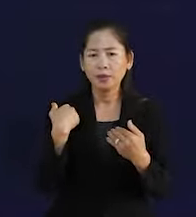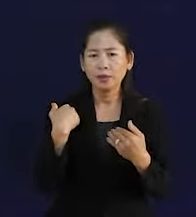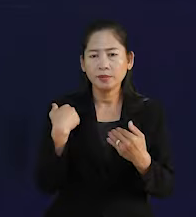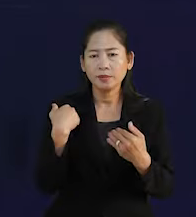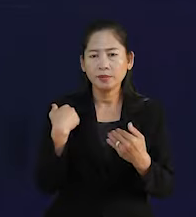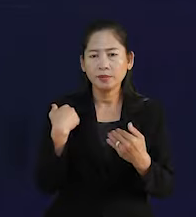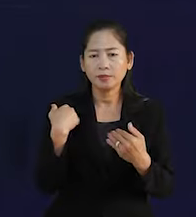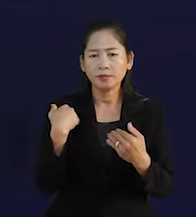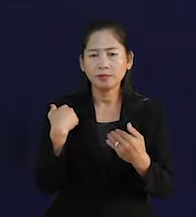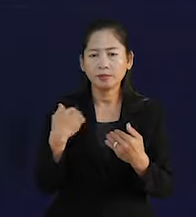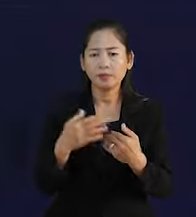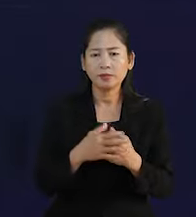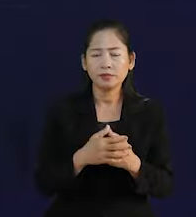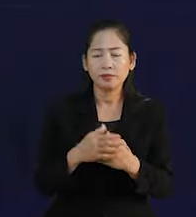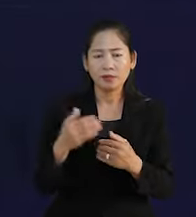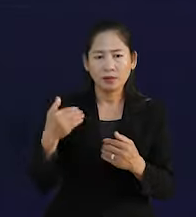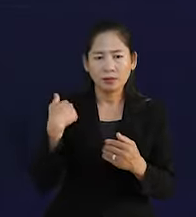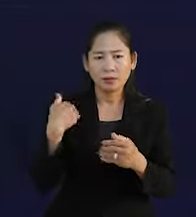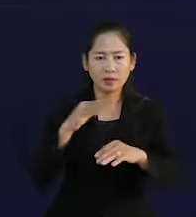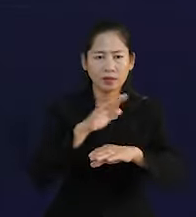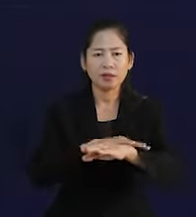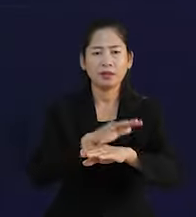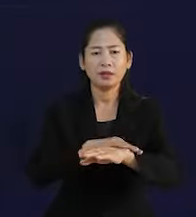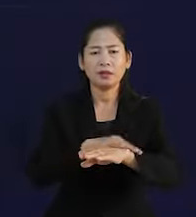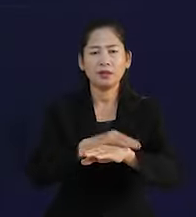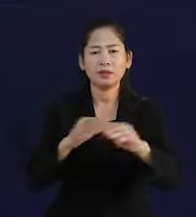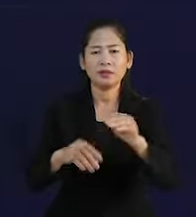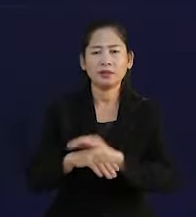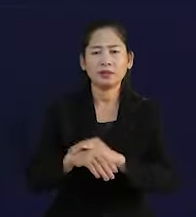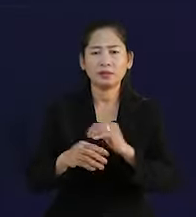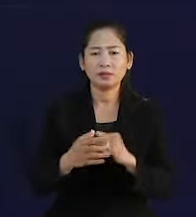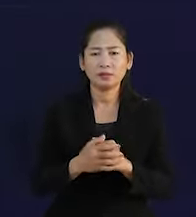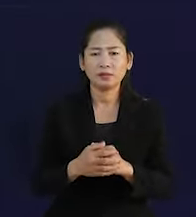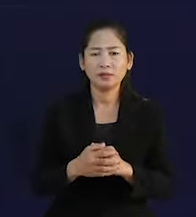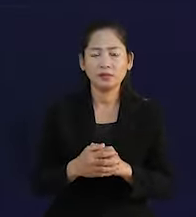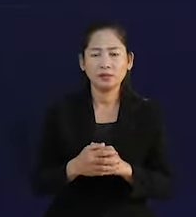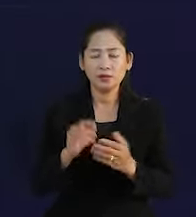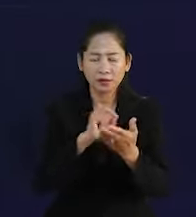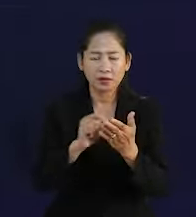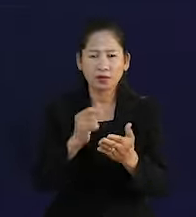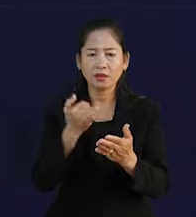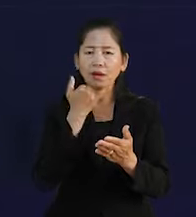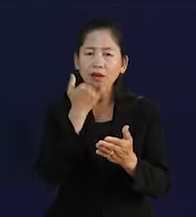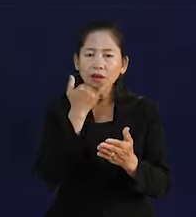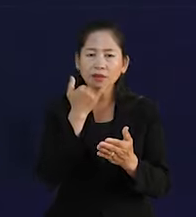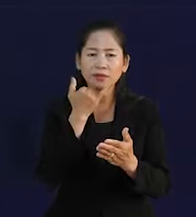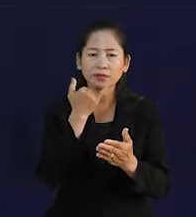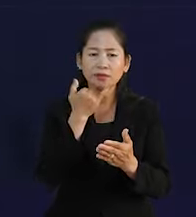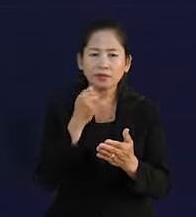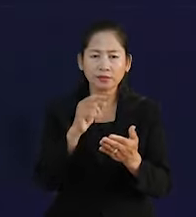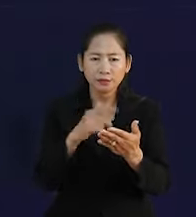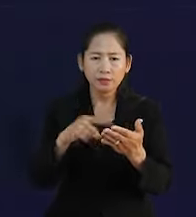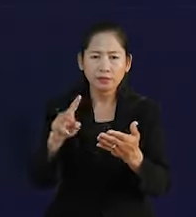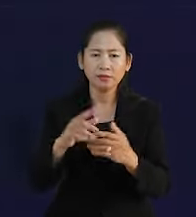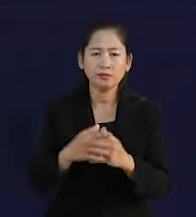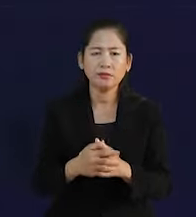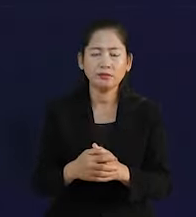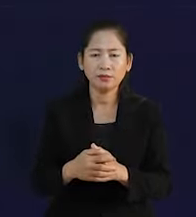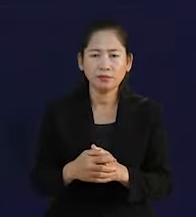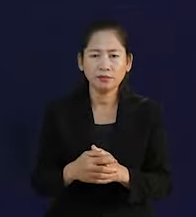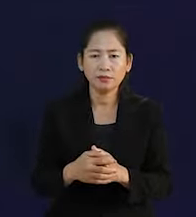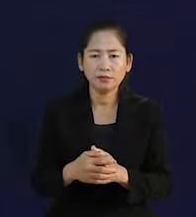គាត់មានវែងស្រឡូណាកូនគាត់មានដៃជើងអូនេះគឺជាកំហុសអាចារ្យល្អមែនតើកាលណាយើងសរសេរទៅមានការខ្វះខាតអញ្ចឹងគឺយើងធ្វើការកែលម្អ